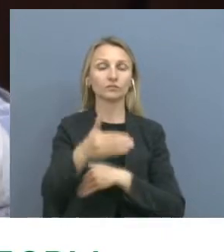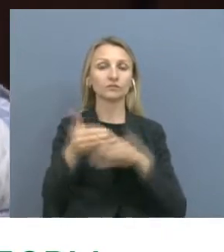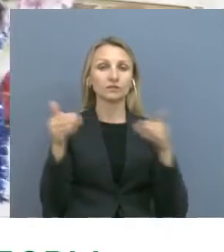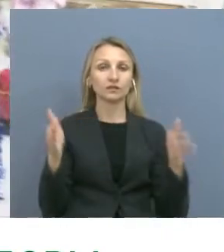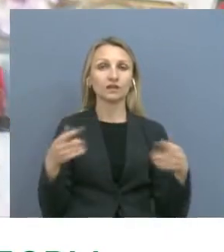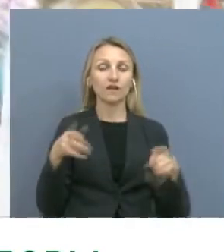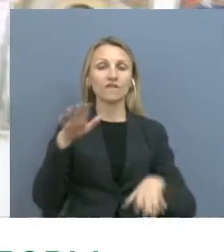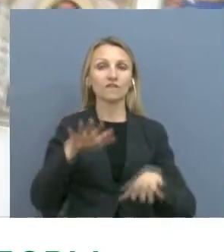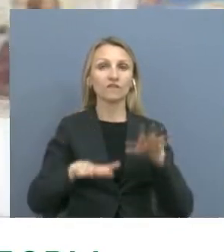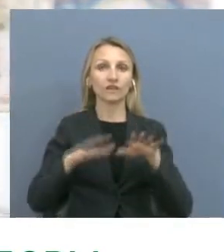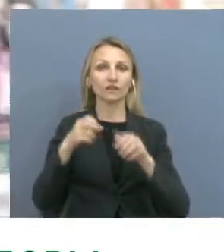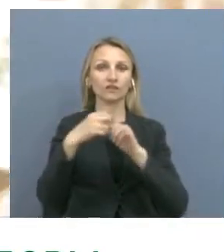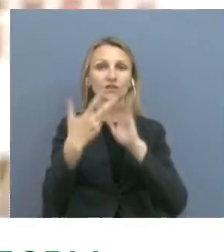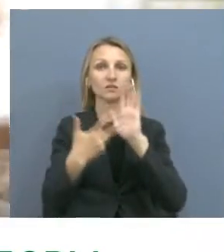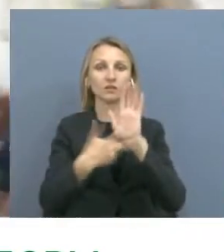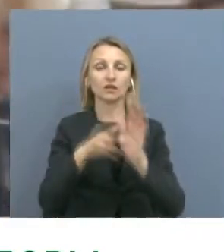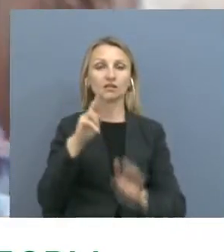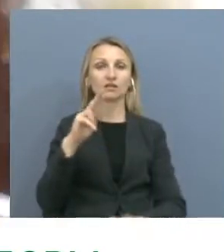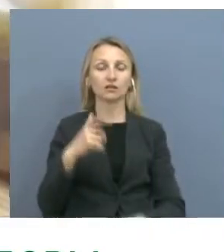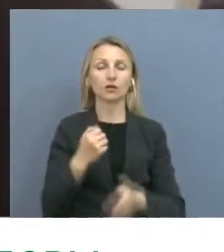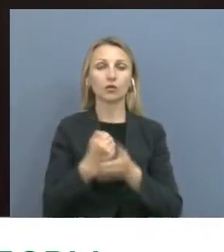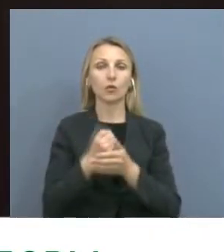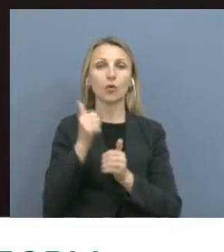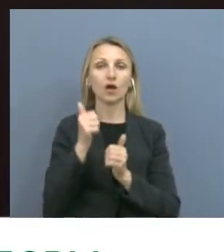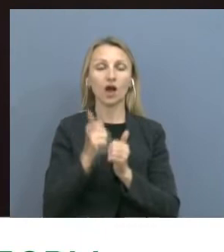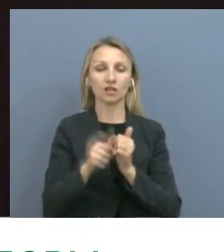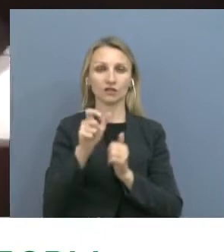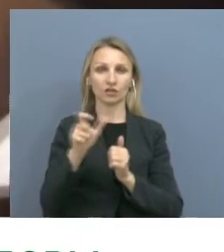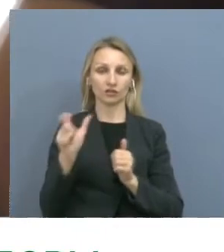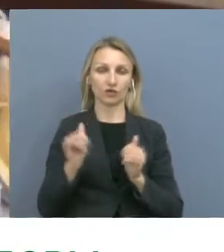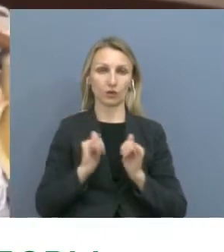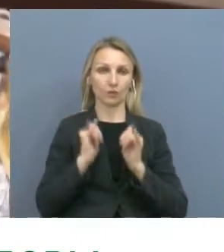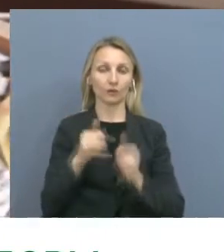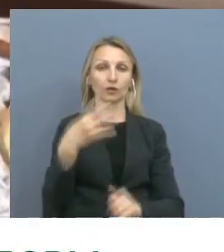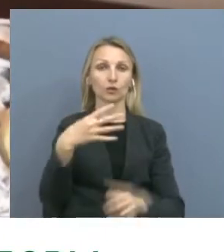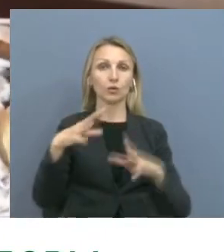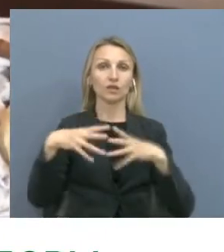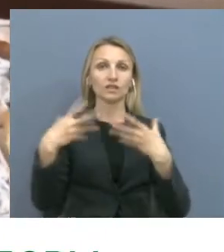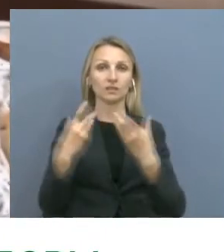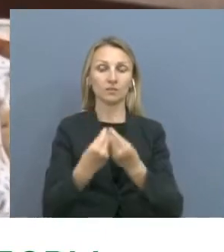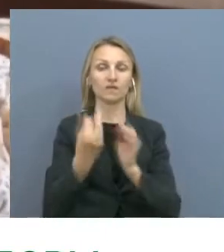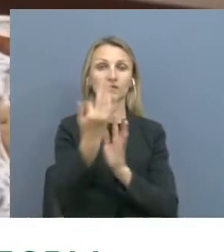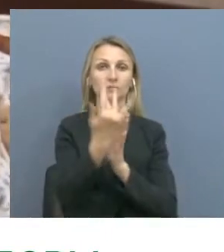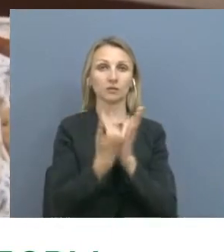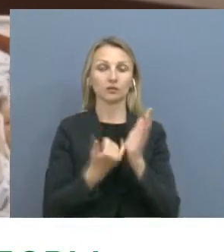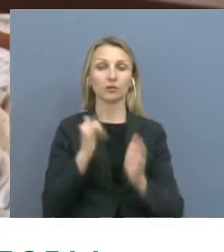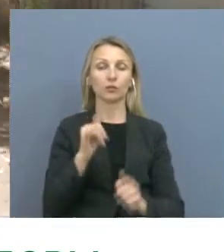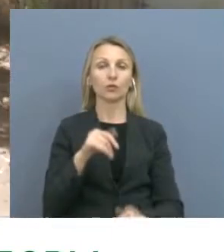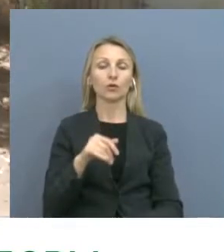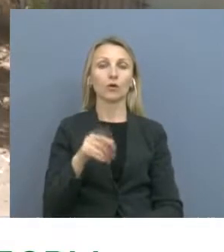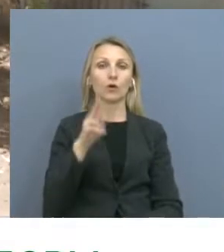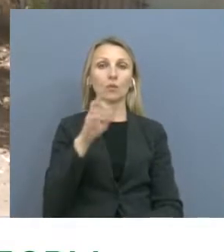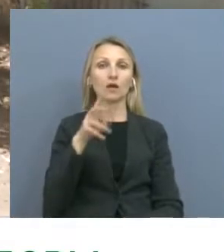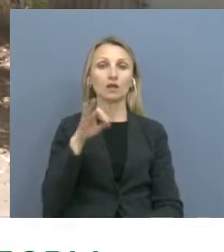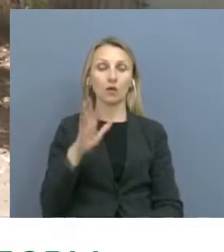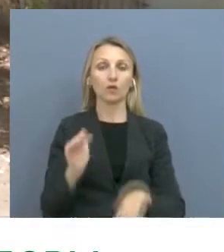продовольствием весом почти 18 килограммов дошли до каждого адресата. Порядка 40 семей в списках у послов доброй воли.